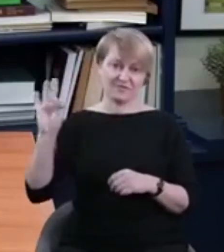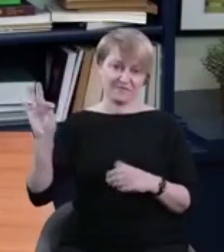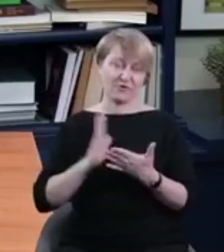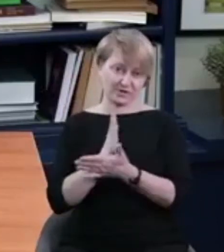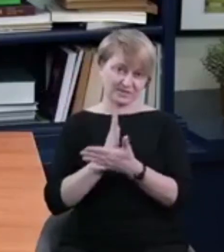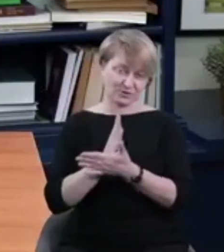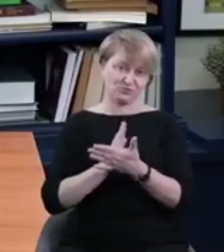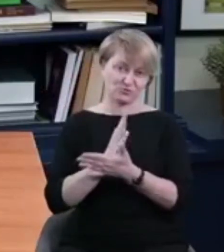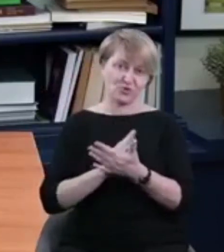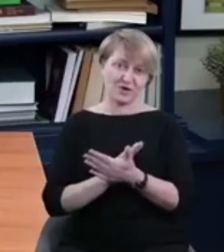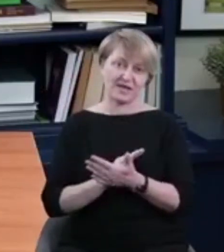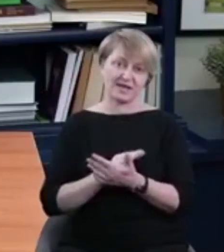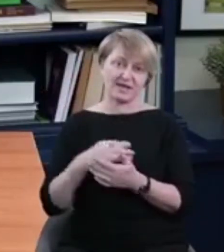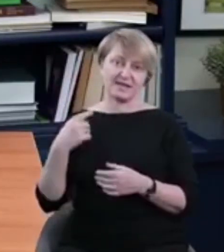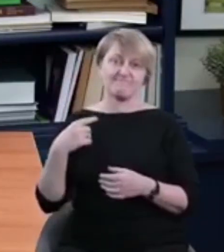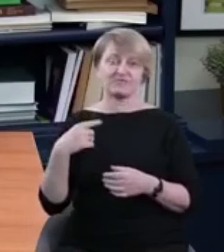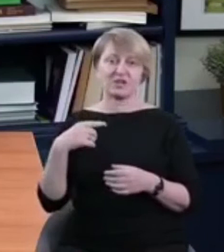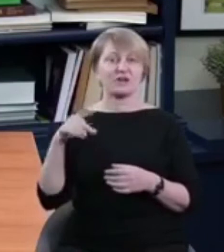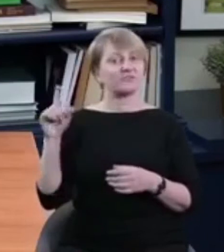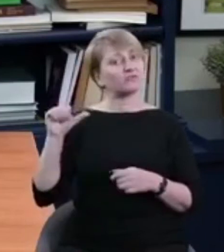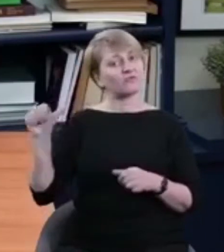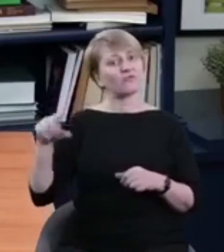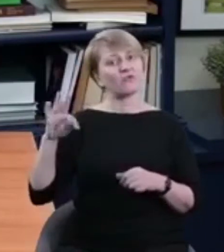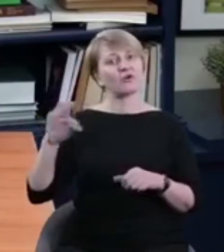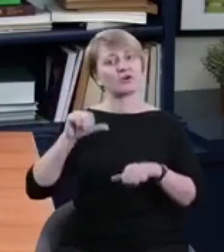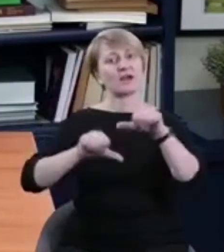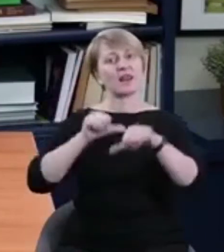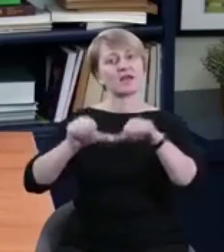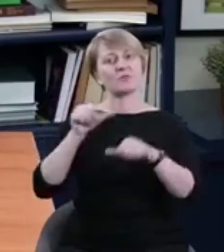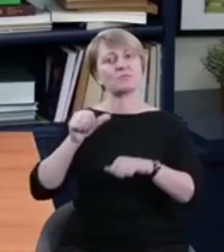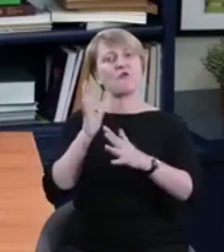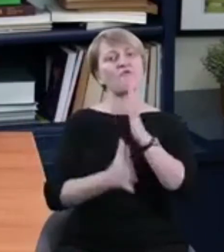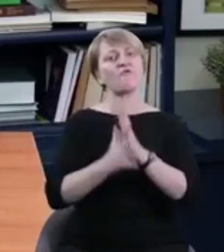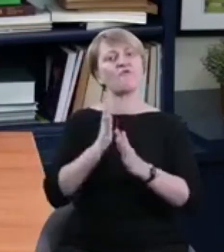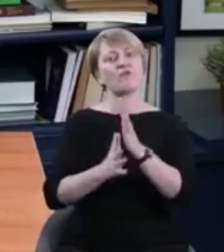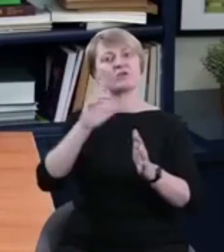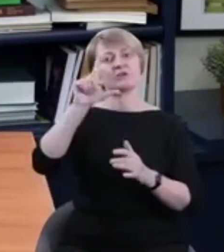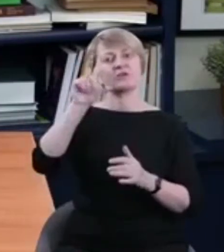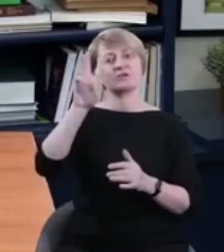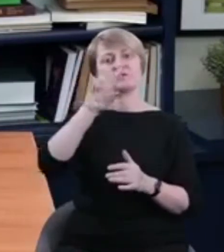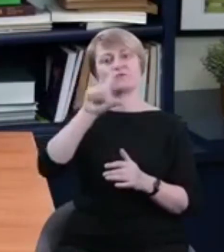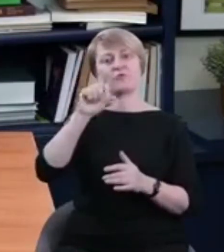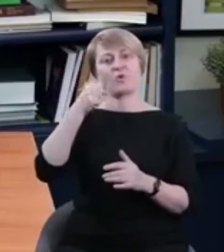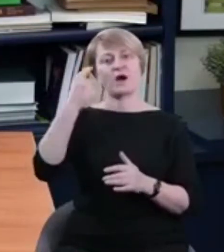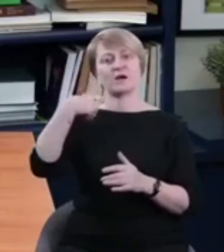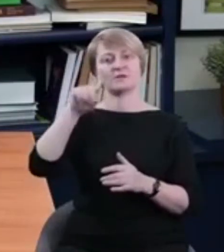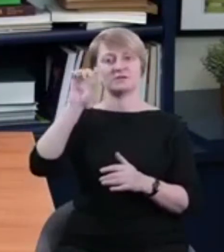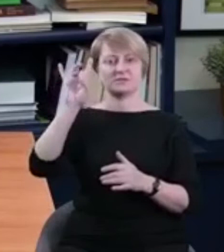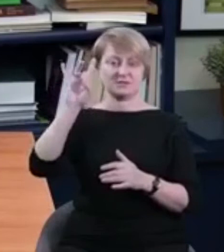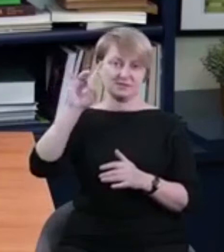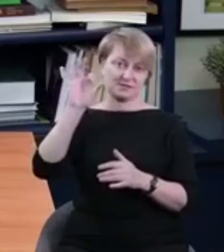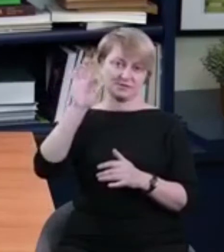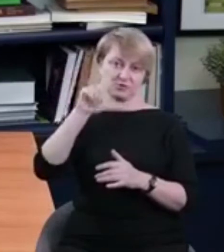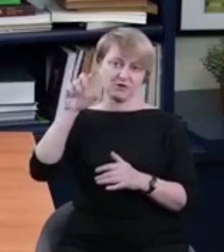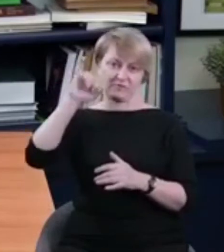natomiast w ostatnich latach swojego życia toczył wojnę z władysławem jagiełło o tron polski był ostatnim z